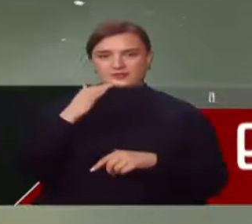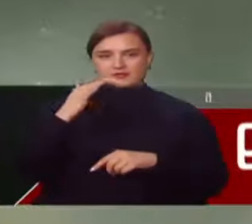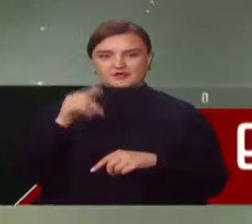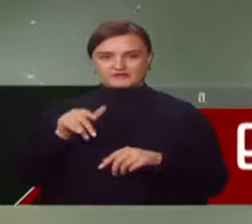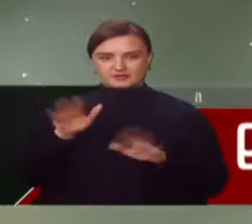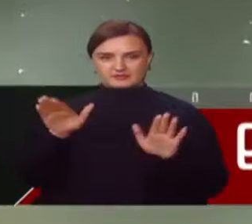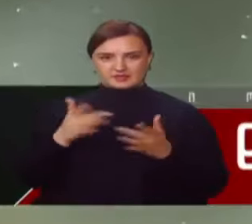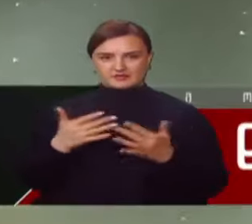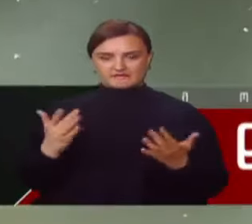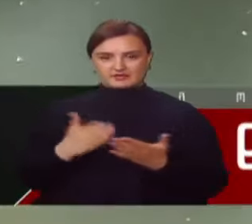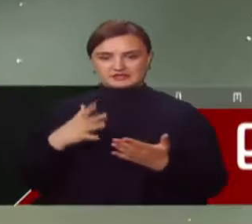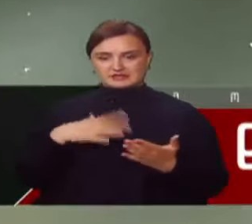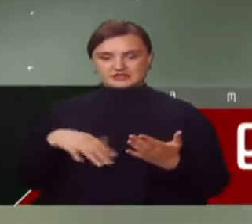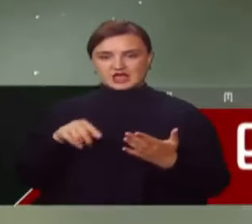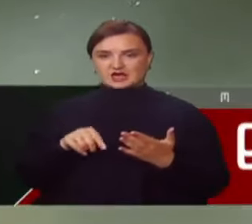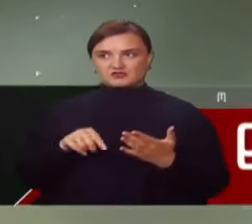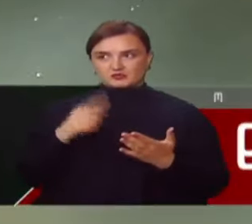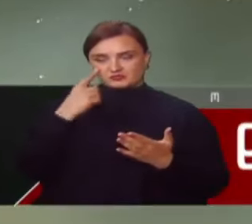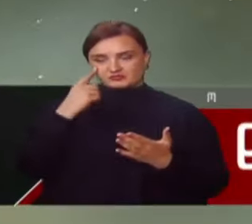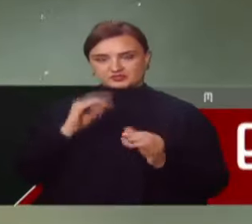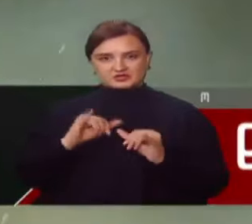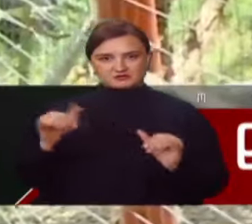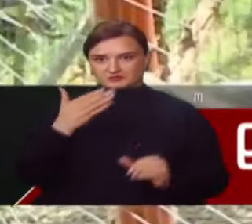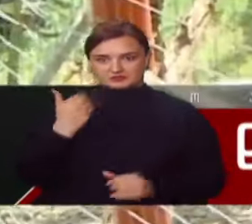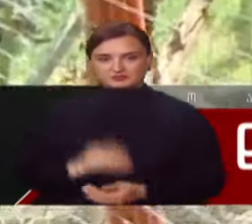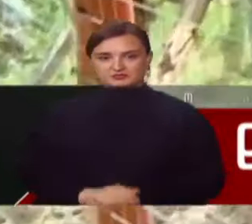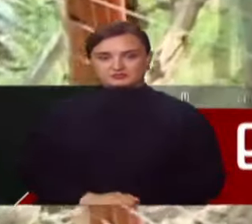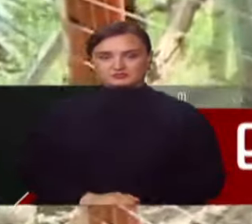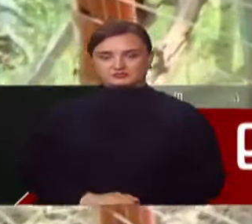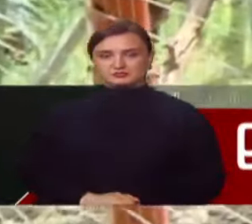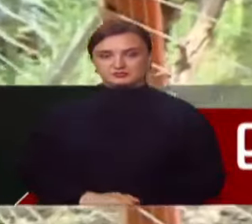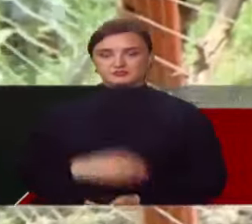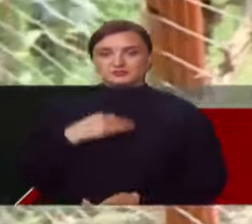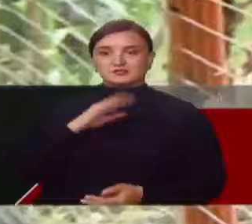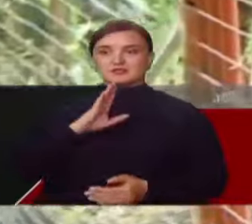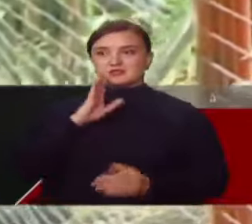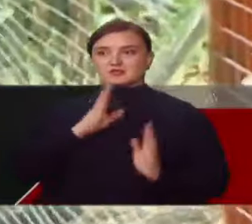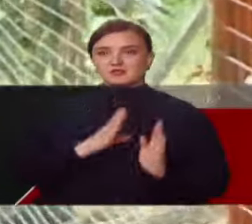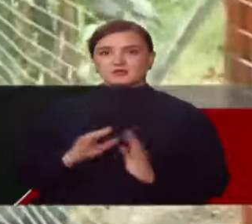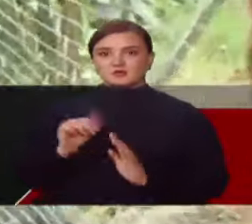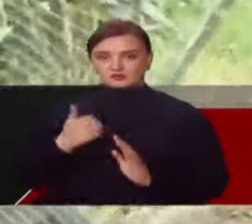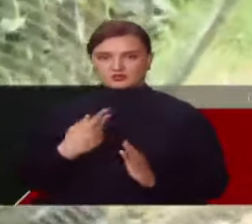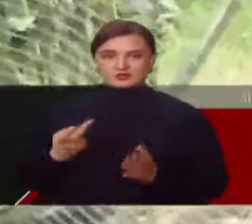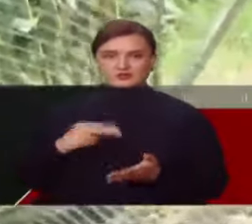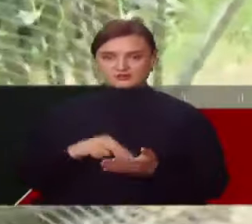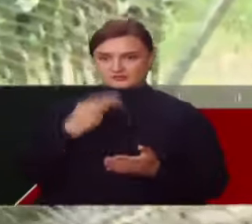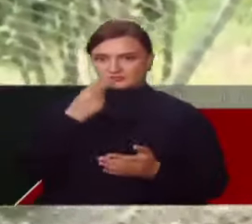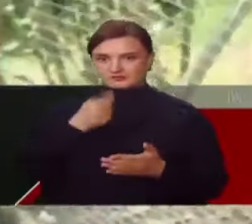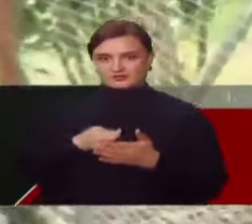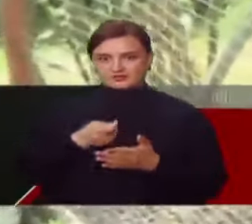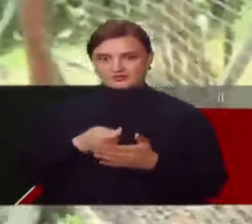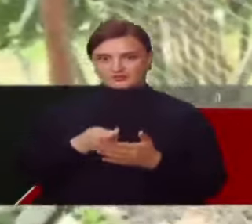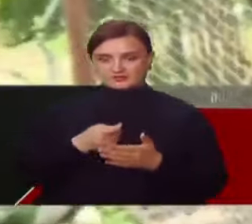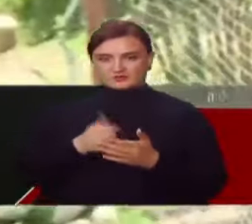ფრინველი, რომელიც საქართველოში გავრცელებული არ არის. ჩემი დილის რუტინა იწყება მათი კვებით და